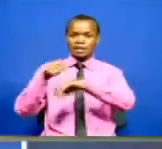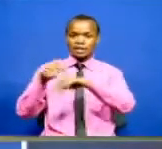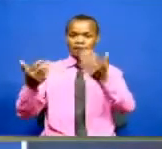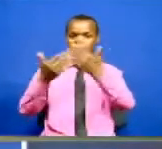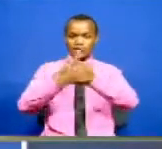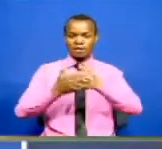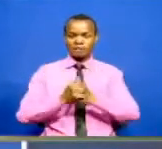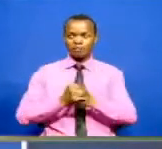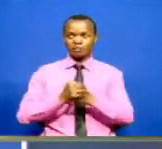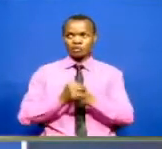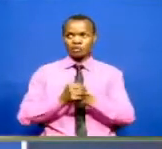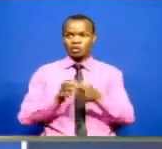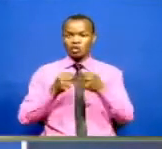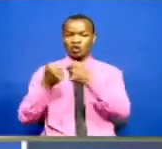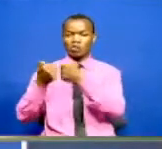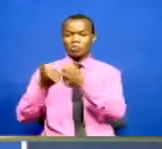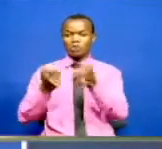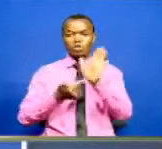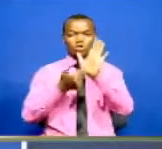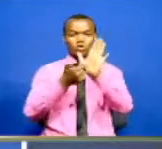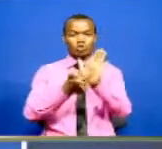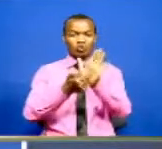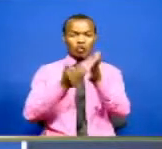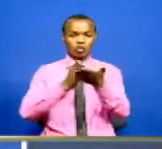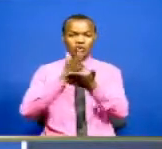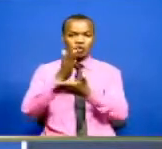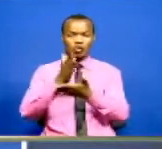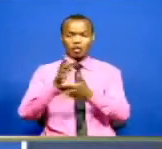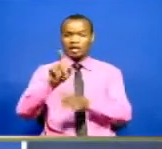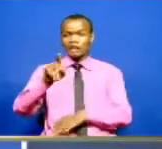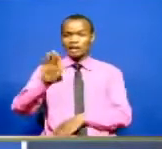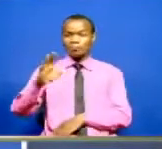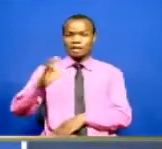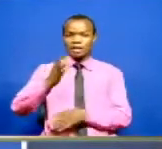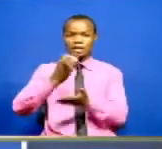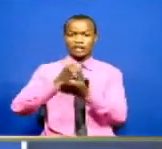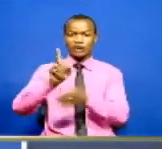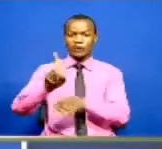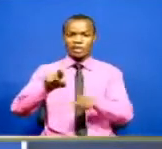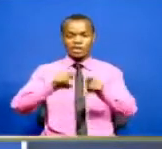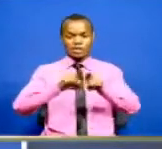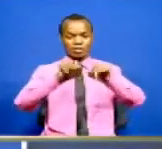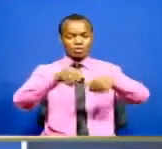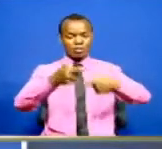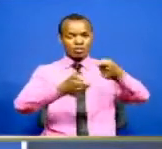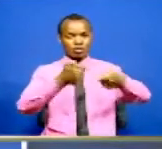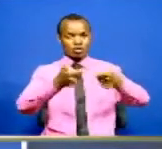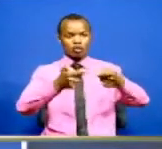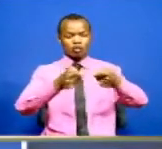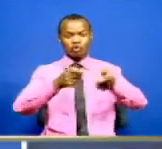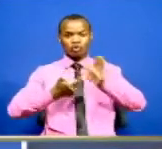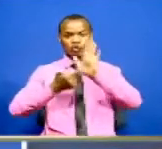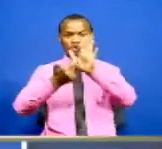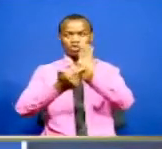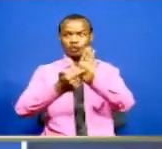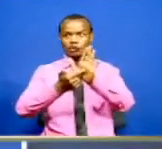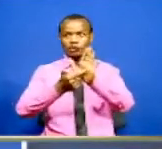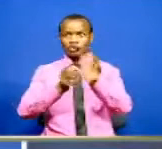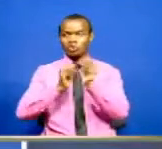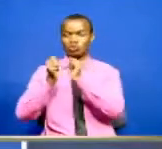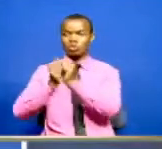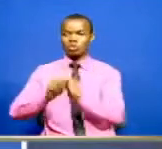mbili zilionyeshwa moja kwa moja kupitia runinga ya KBC Channel 1 na zitaendelea kuonyeshwa na runinga hiyo pamoja na ile